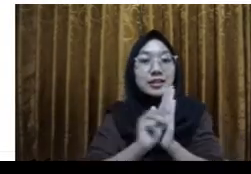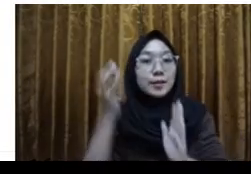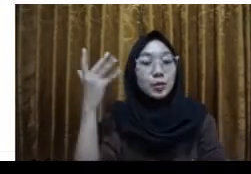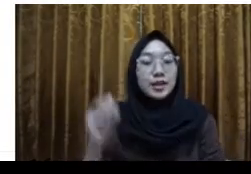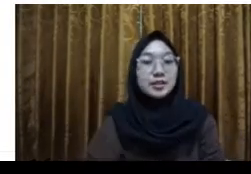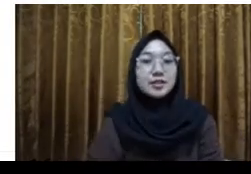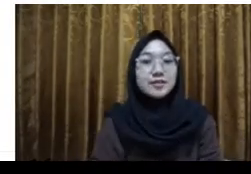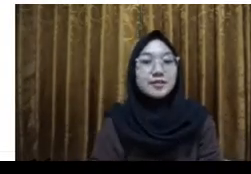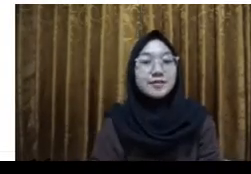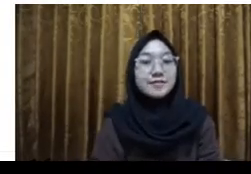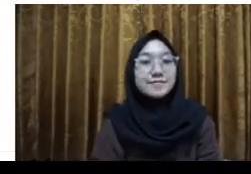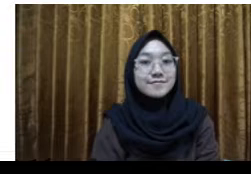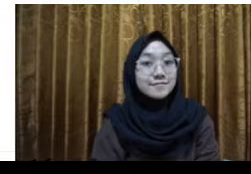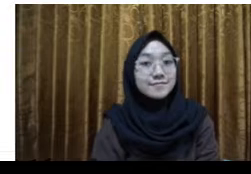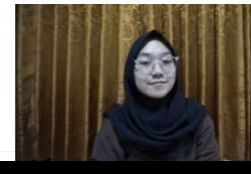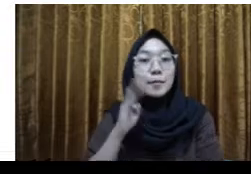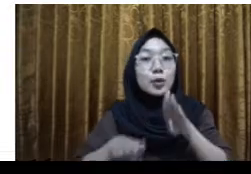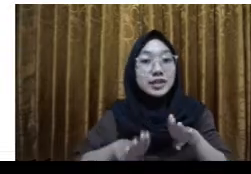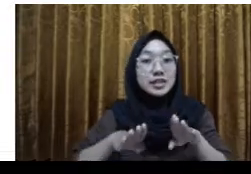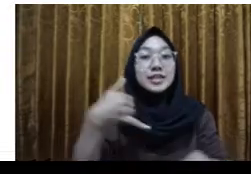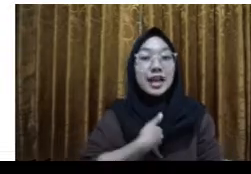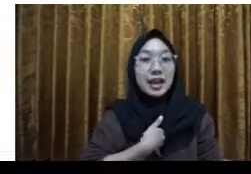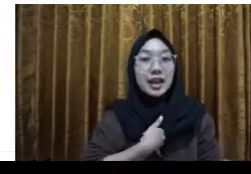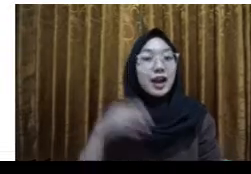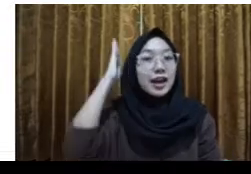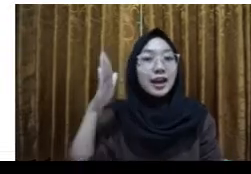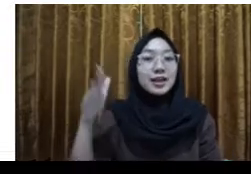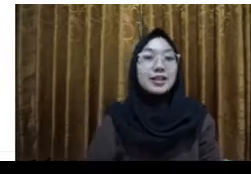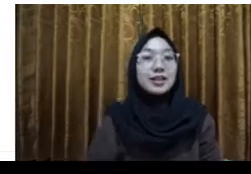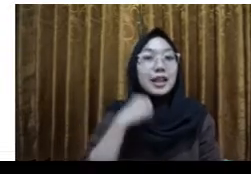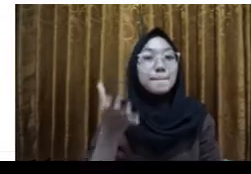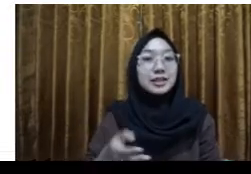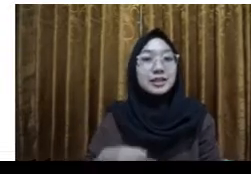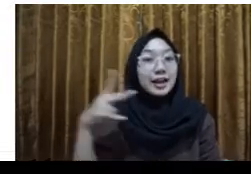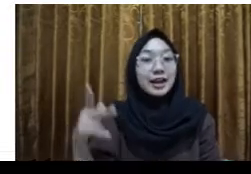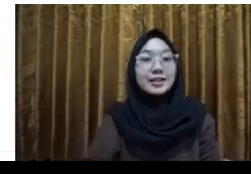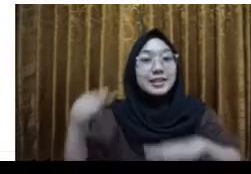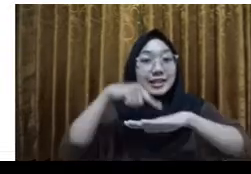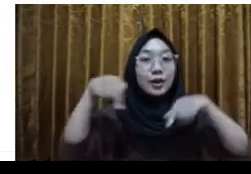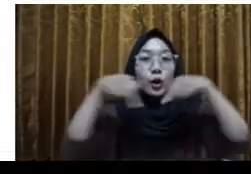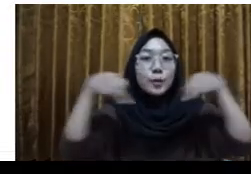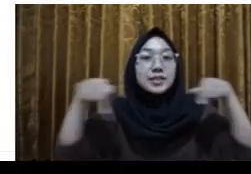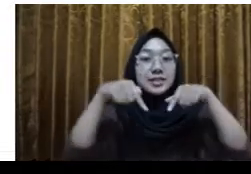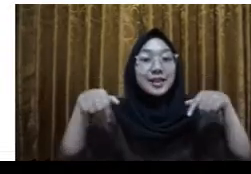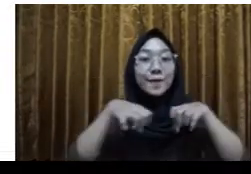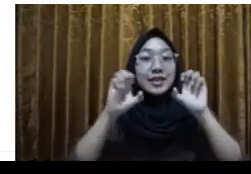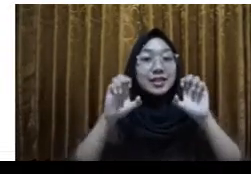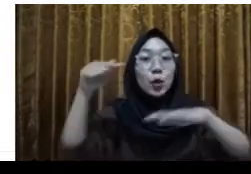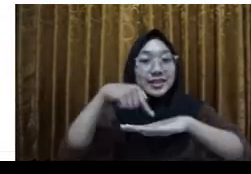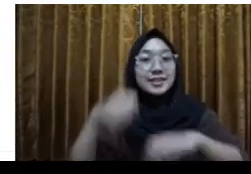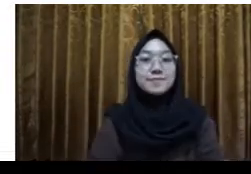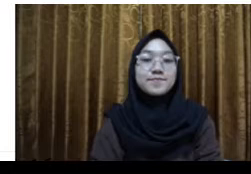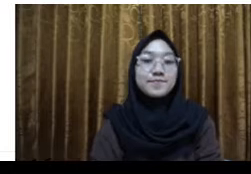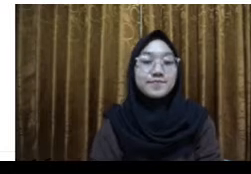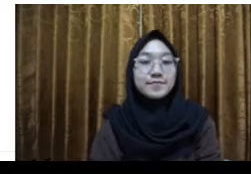saya dapatkan di sebuah situs yang namanya blindhelp.net. Mungkin nanti saya akan lampirkan juga situsnya di